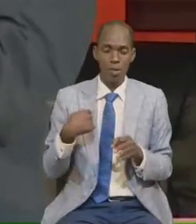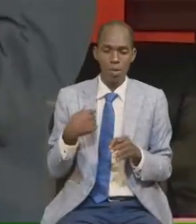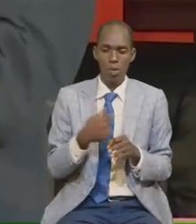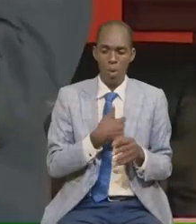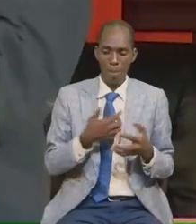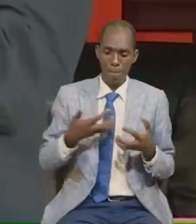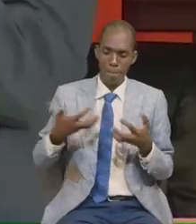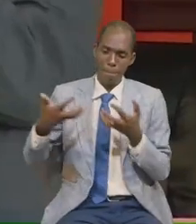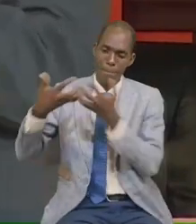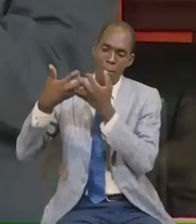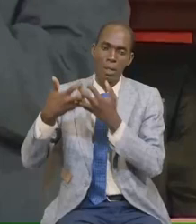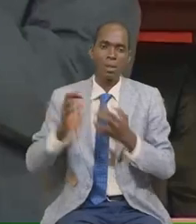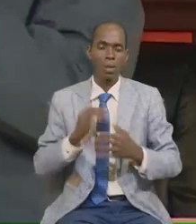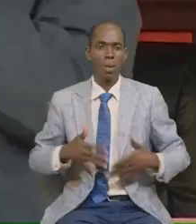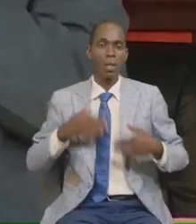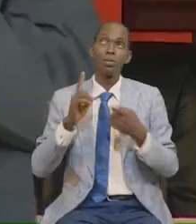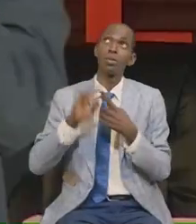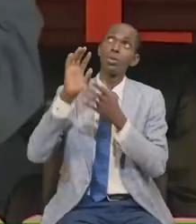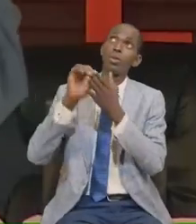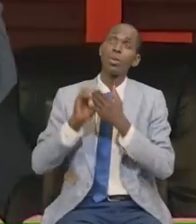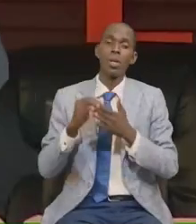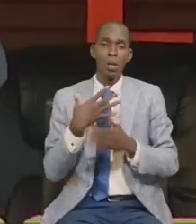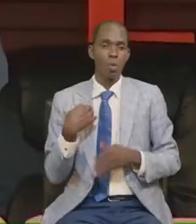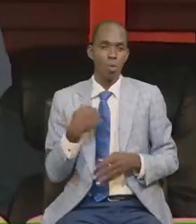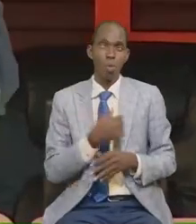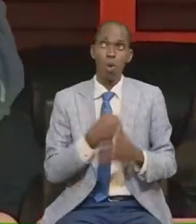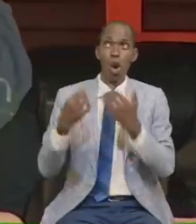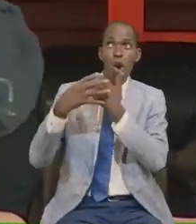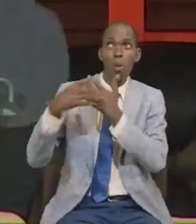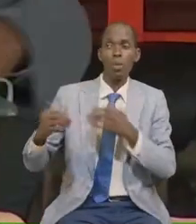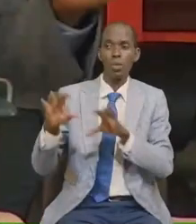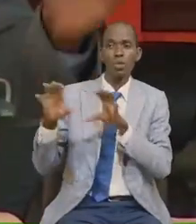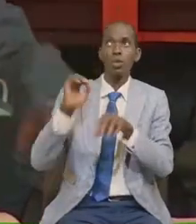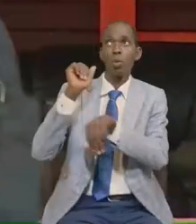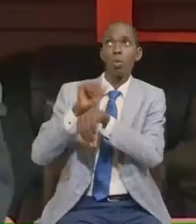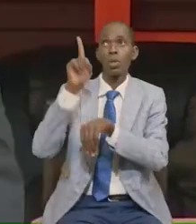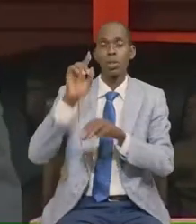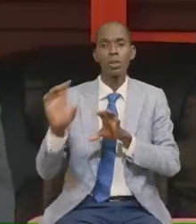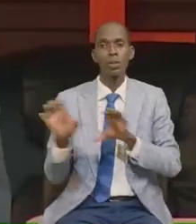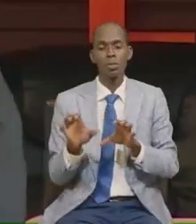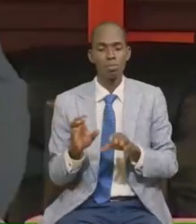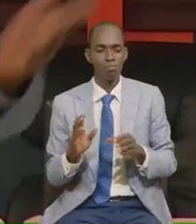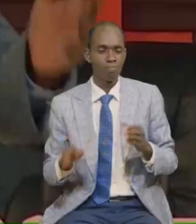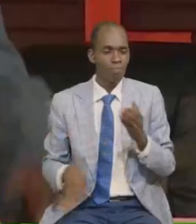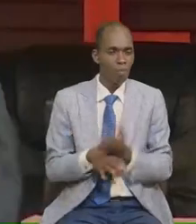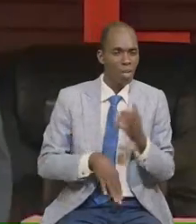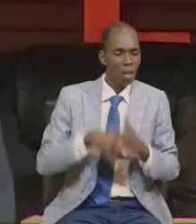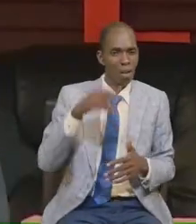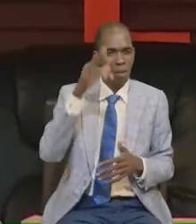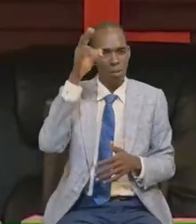et nous faisons les oeuvres qu'il a pu faire et chasser les démons guérir les